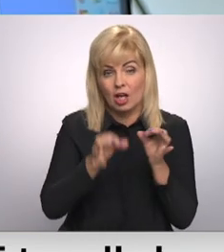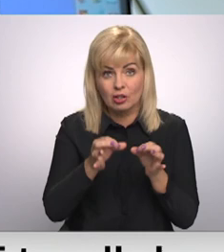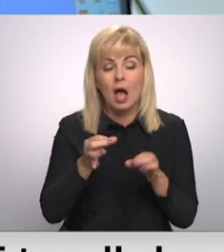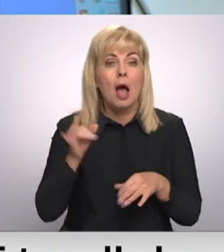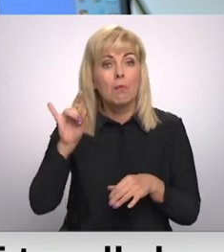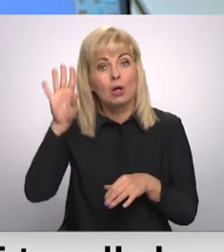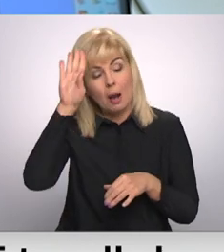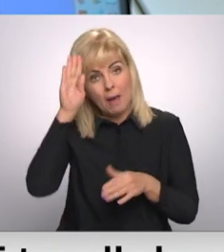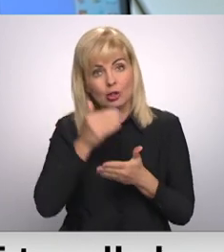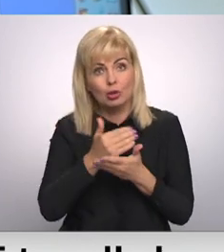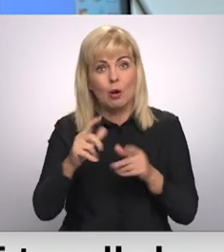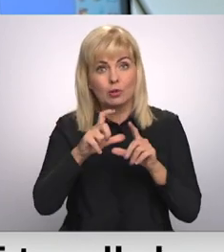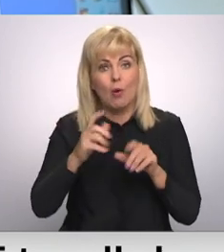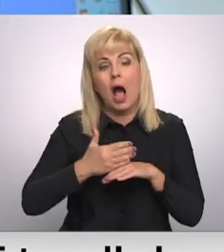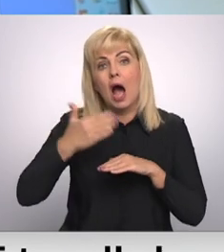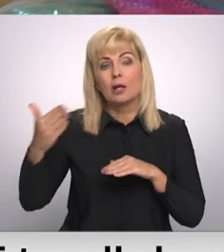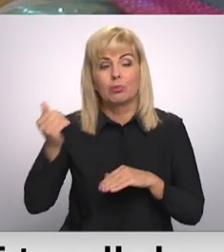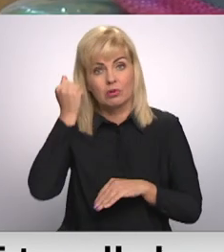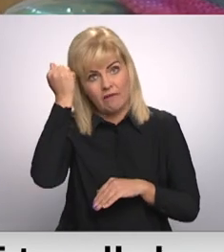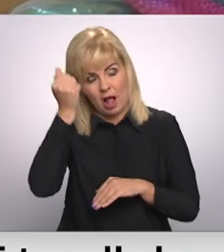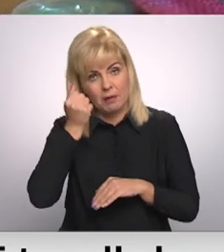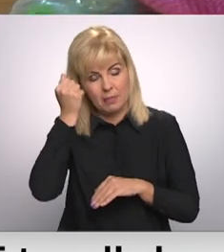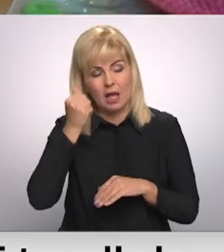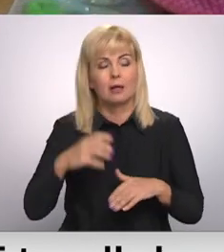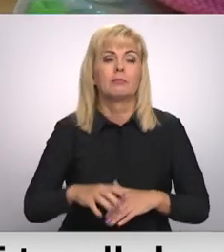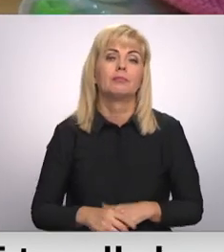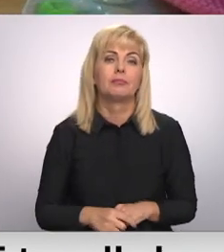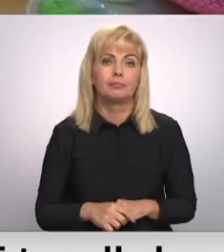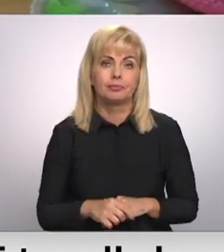mācības šobrīd turpina skolā ārpus Valmieras. Laura Jansone, Envats Moskovskis, RTV.